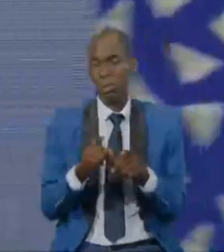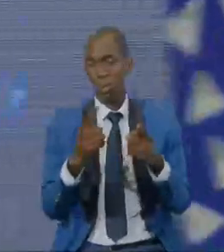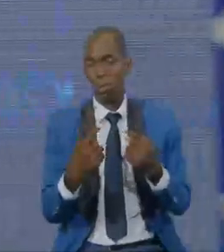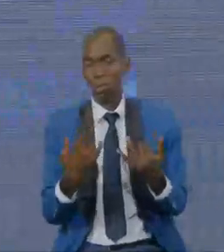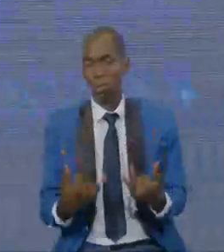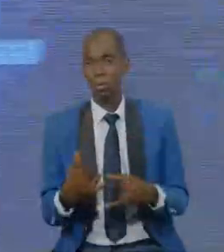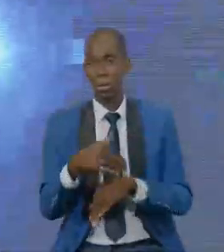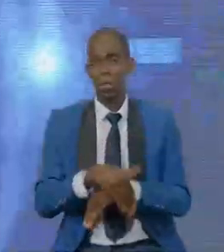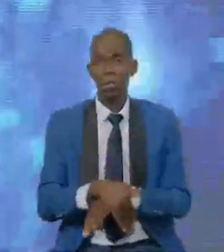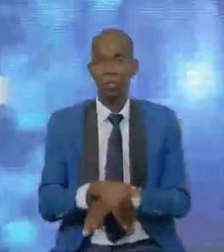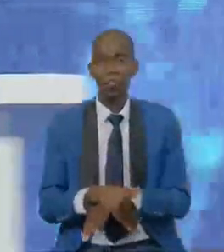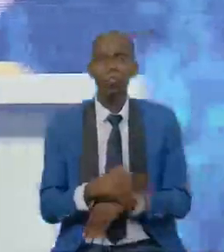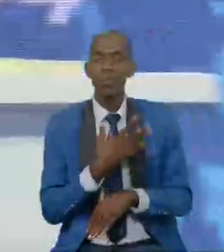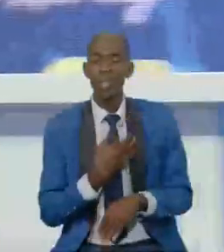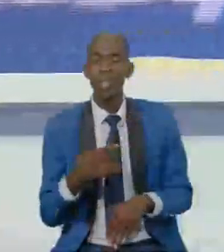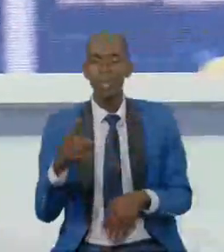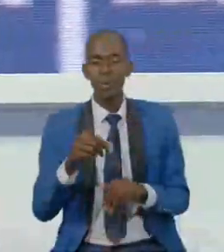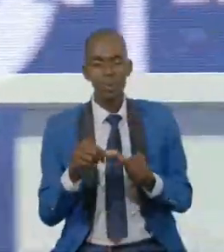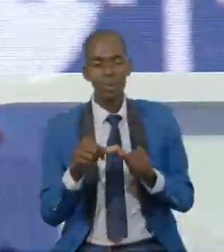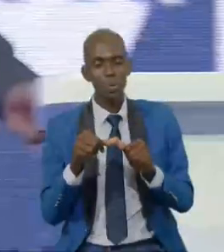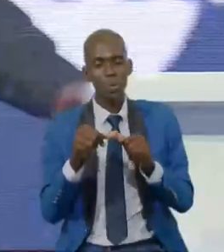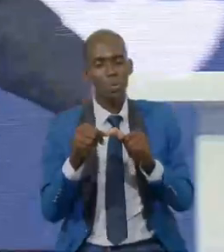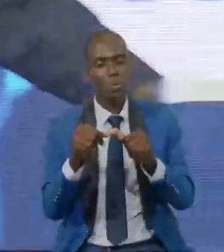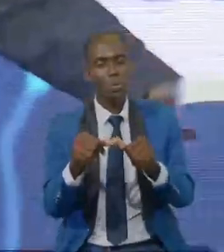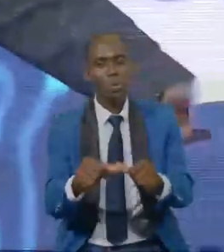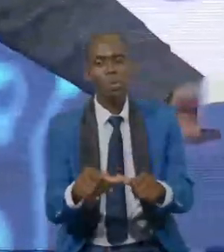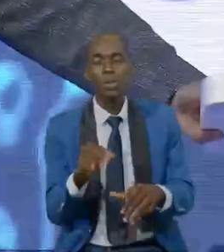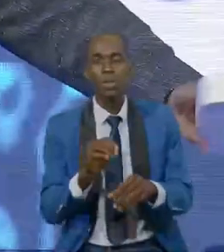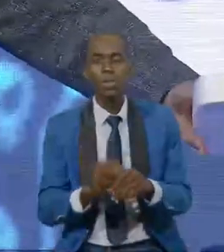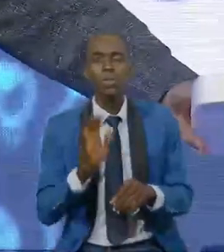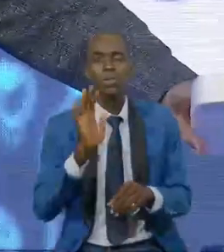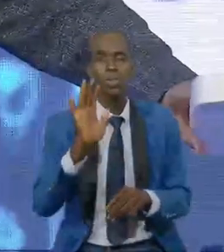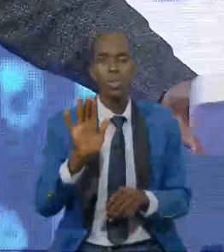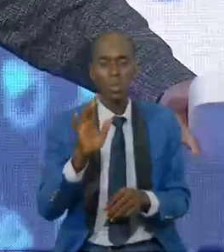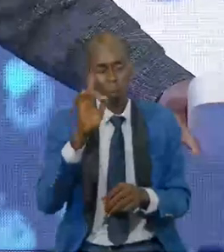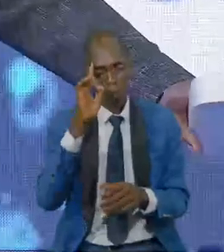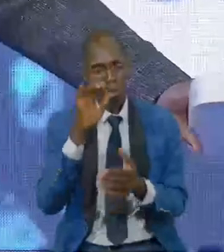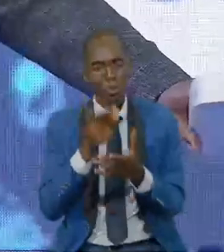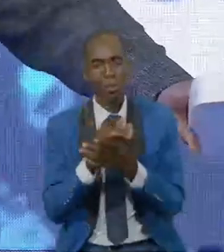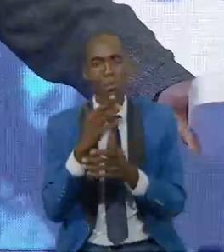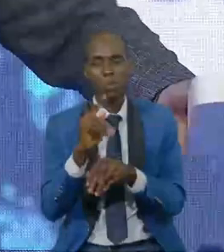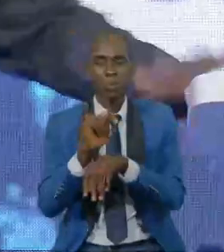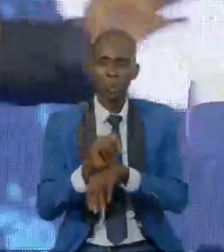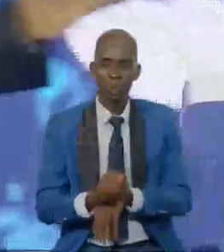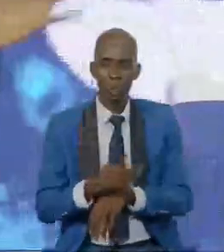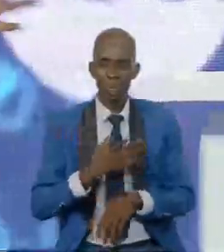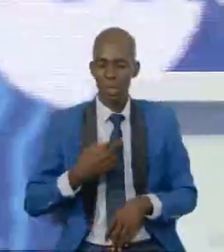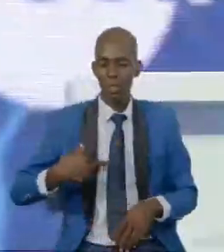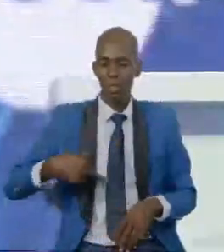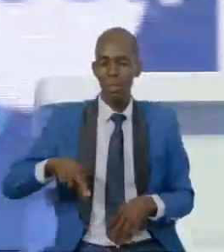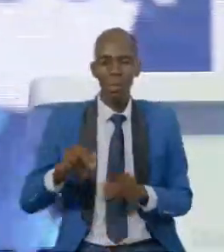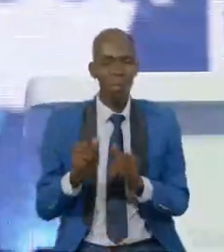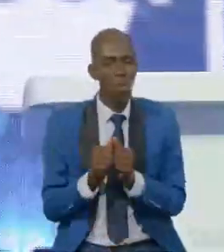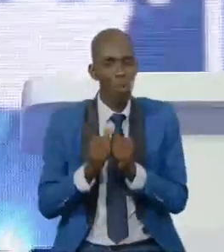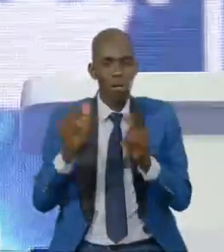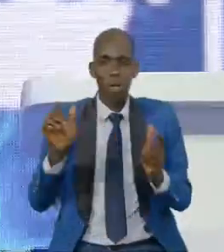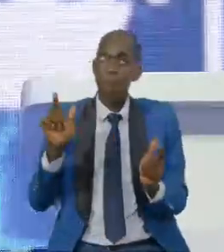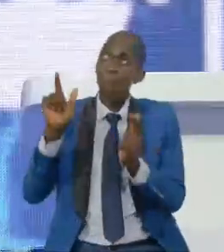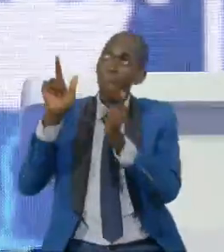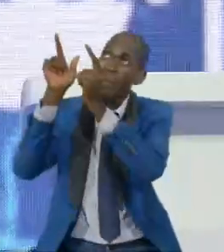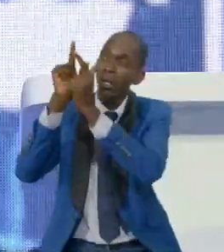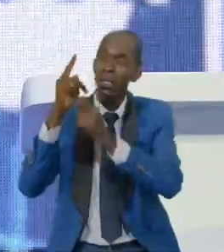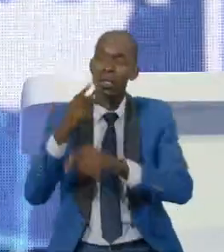comme tu es là ce soir. Continue in the tradition of religion. Et without meeting the Prince of